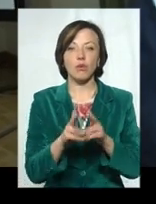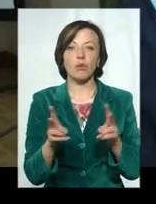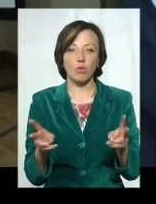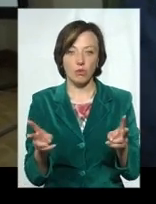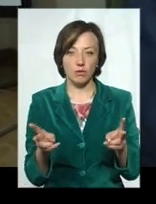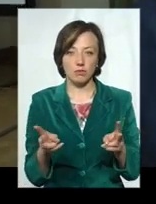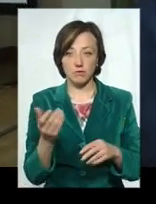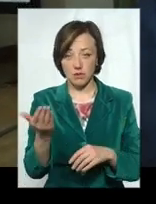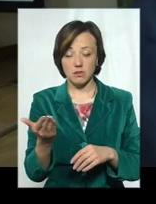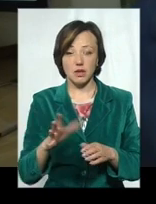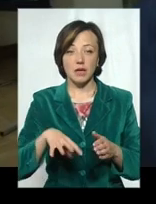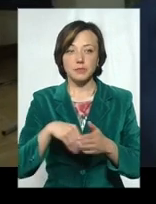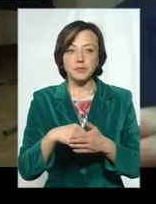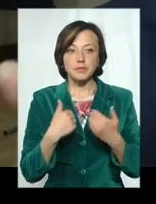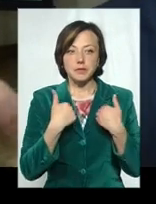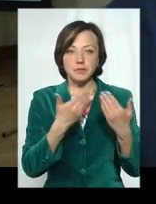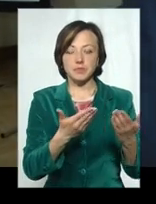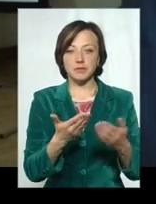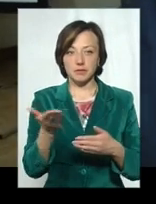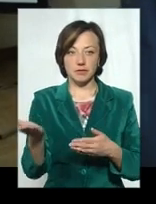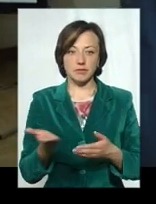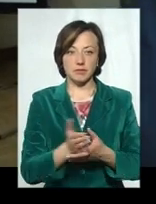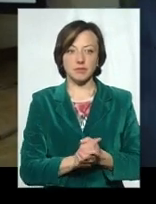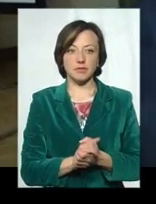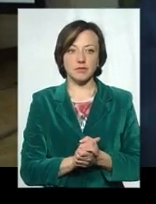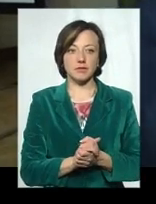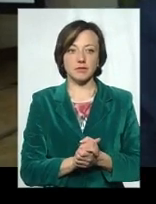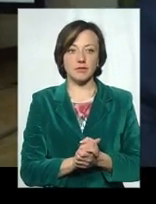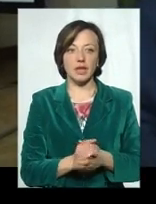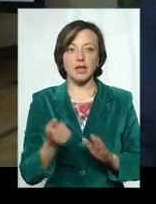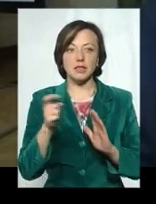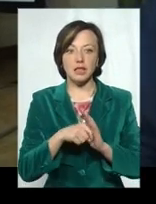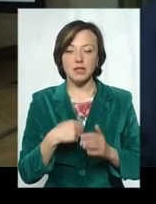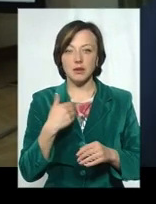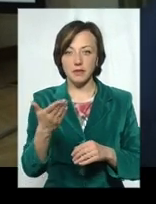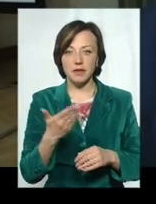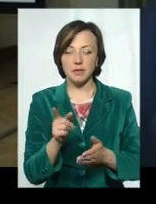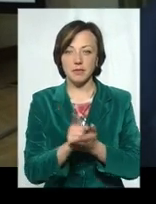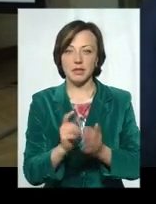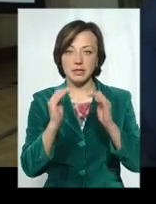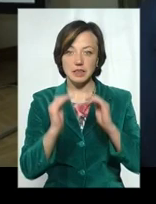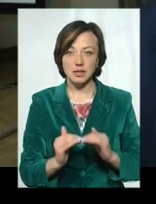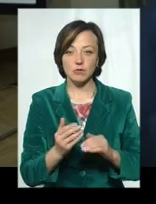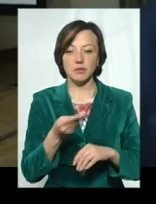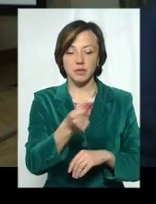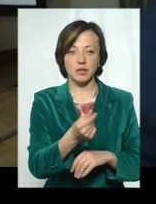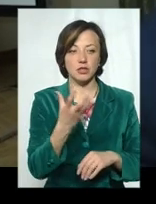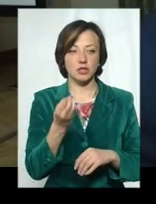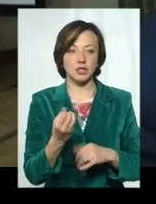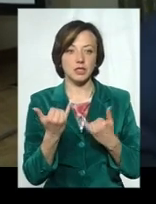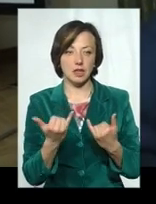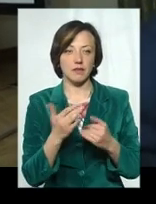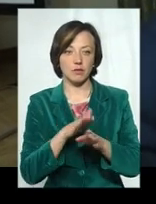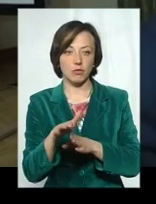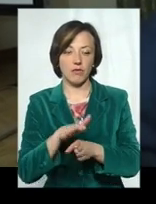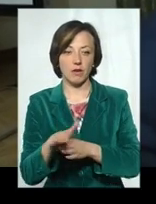Значить, за рахунок вас, за рахунок мене, за рахунок його. Правда? А значить, нам з вами пенсію треба знизити для того, щоб заплатити йому, що зараз